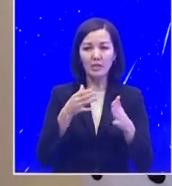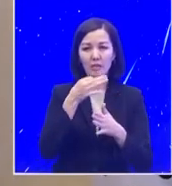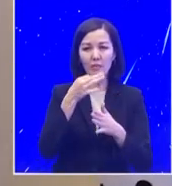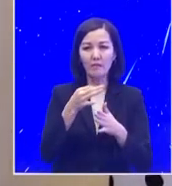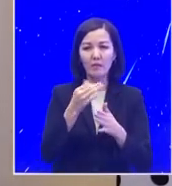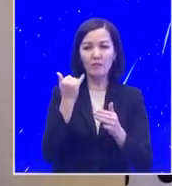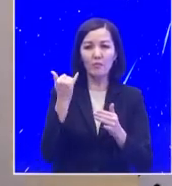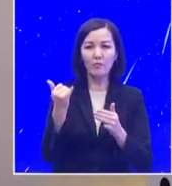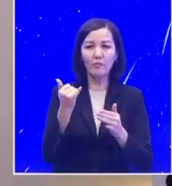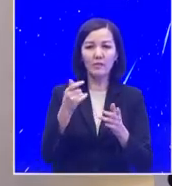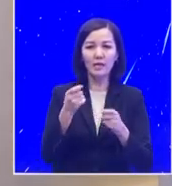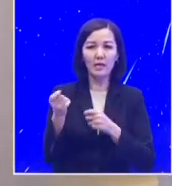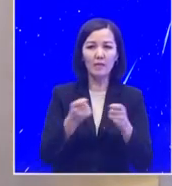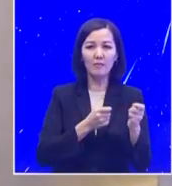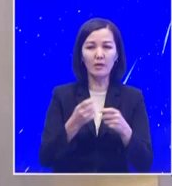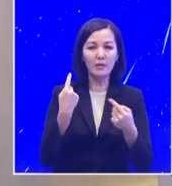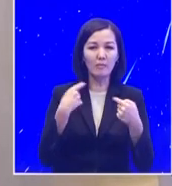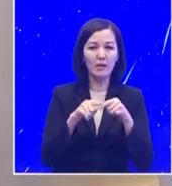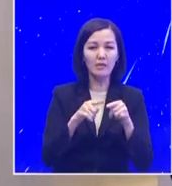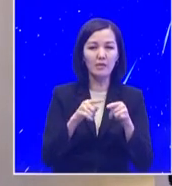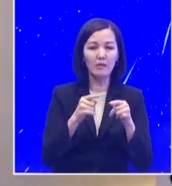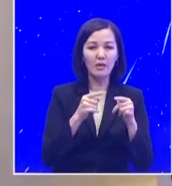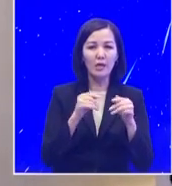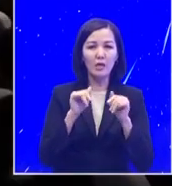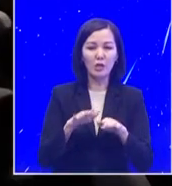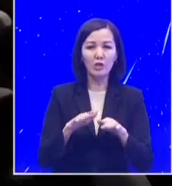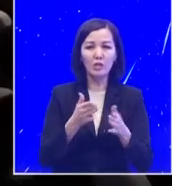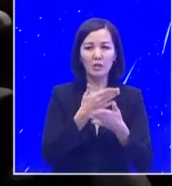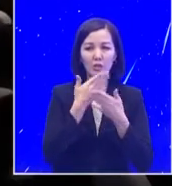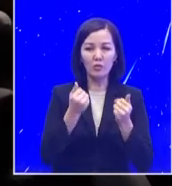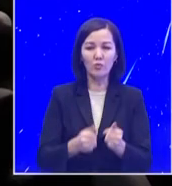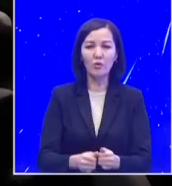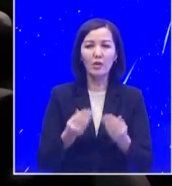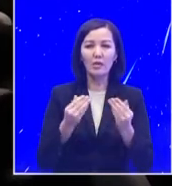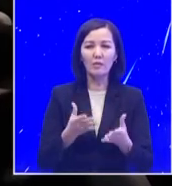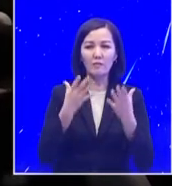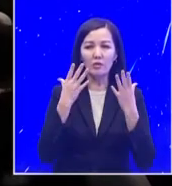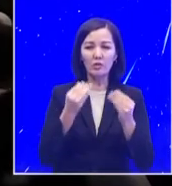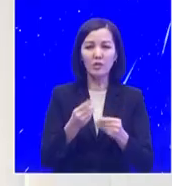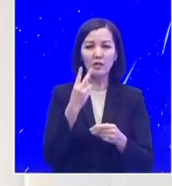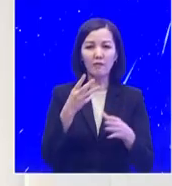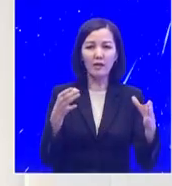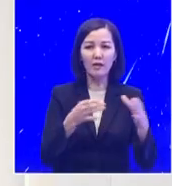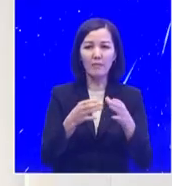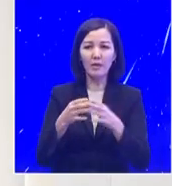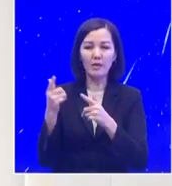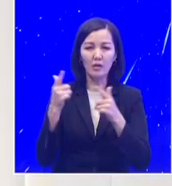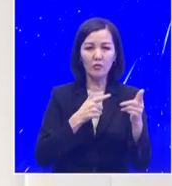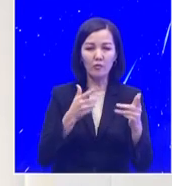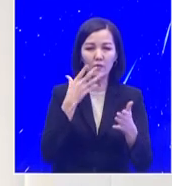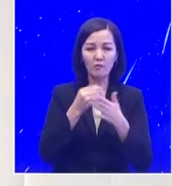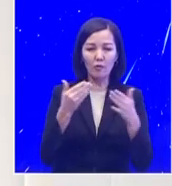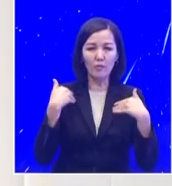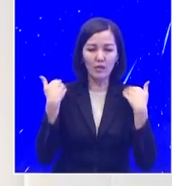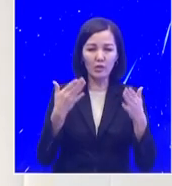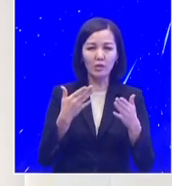у вас, у акимата, нет механизма решения данного вопроса. В сегодняшний день в Алмате 2 компании готовят свое предложение.